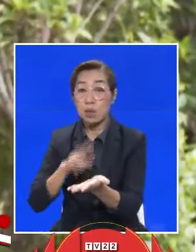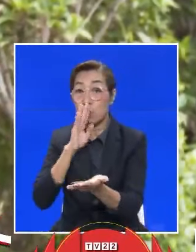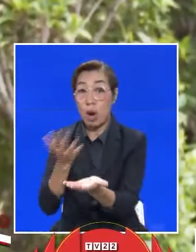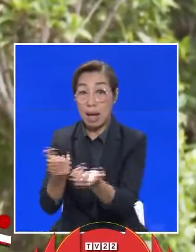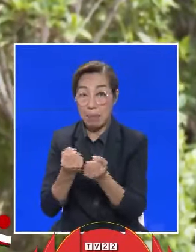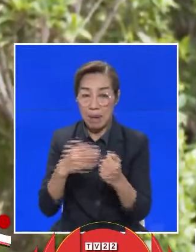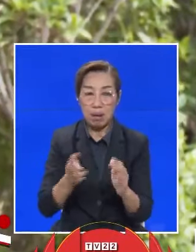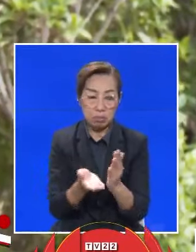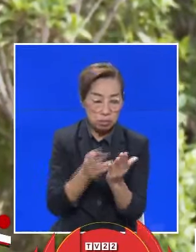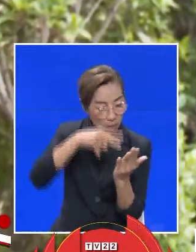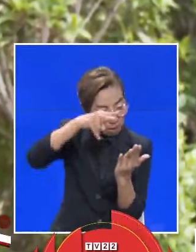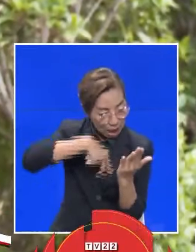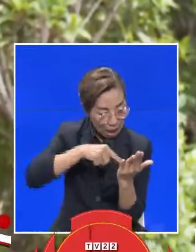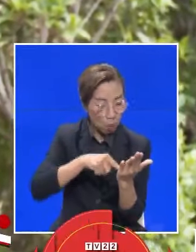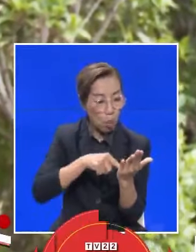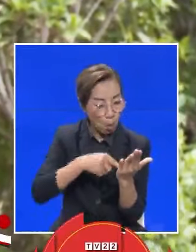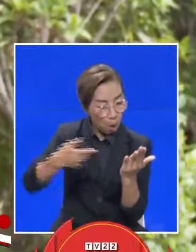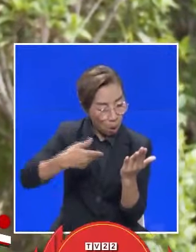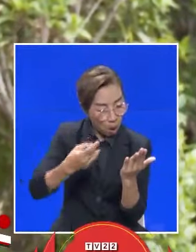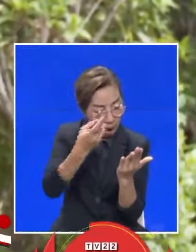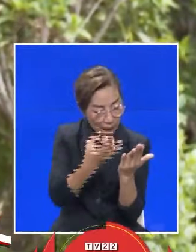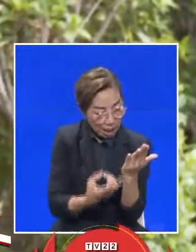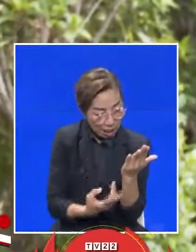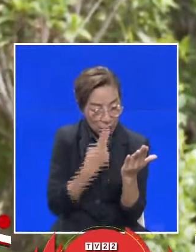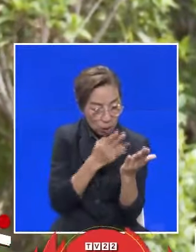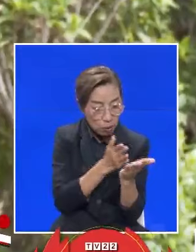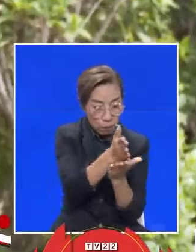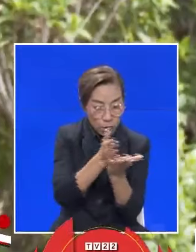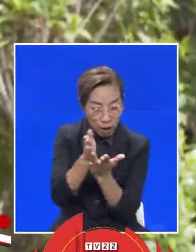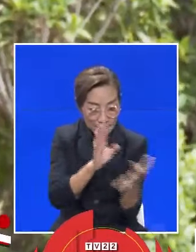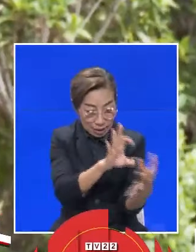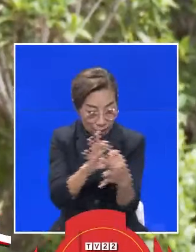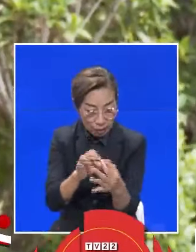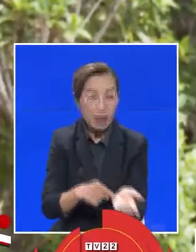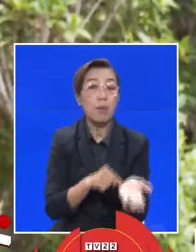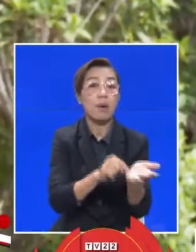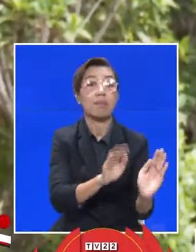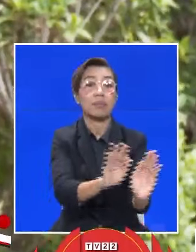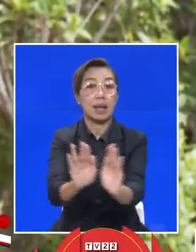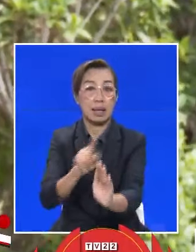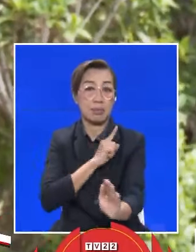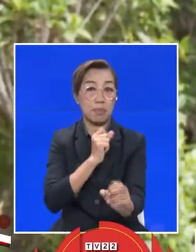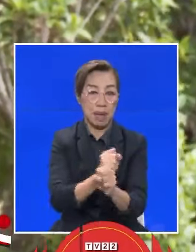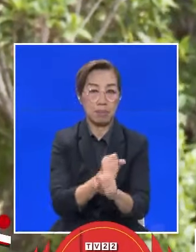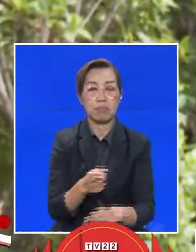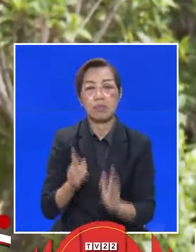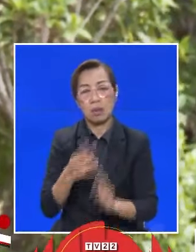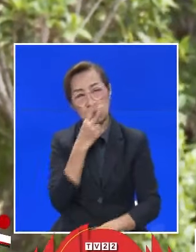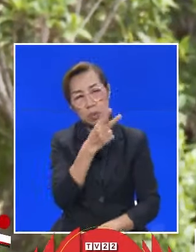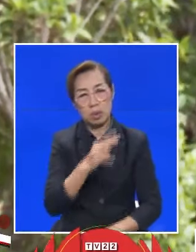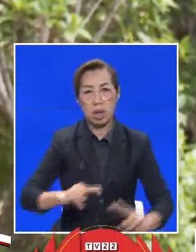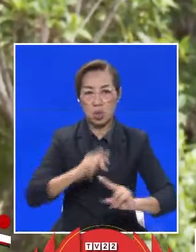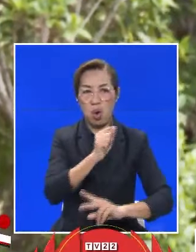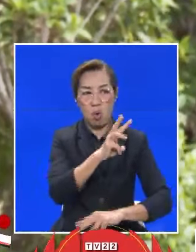เรียกร้องว่ามีอะไรบ้างแล้วก็ส่งให้คนที่เกี่ยวข้องส่วนที่หลายคนจะมีความรู้สึกว่าเจ้ากระทรวงเองเป็นคู่ขัดแย้งหรือเป